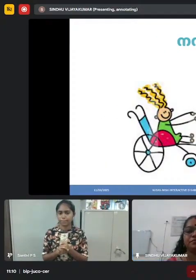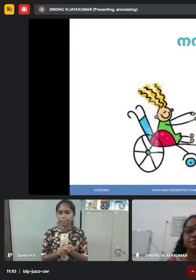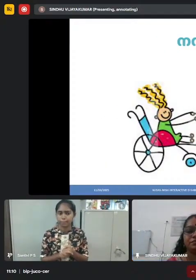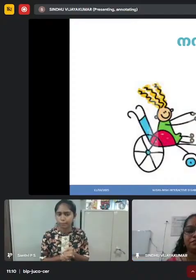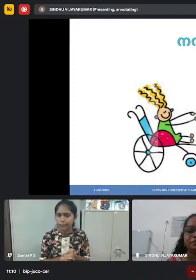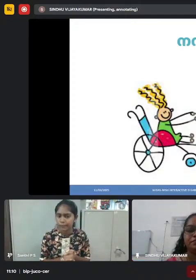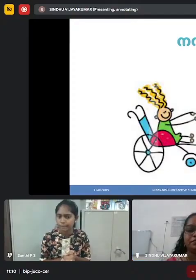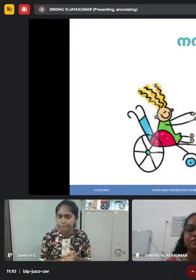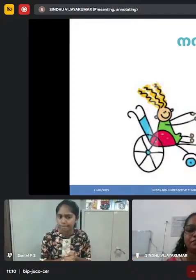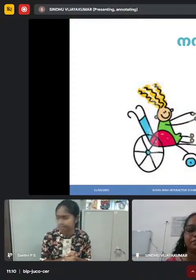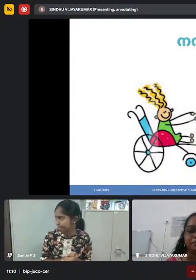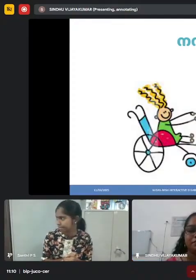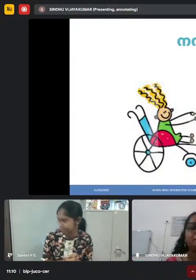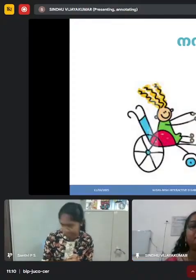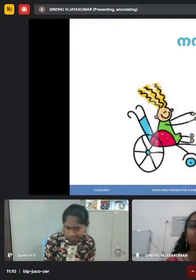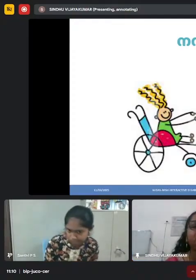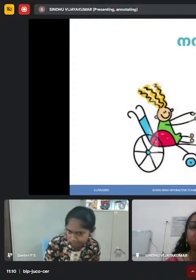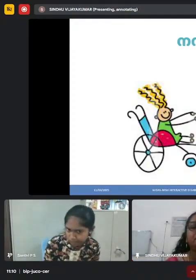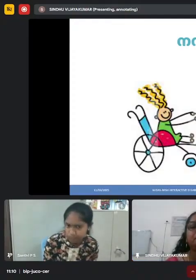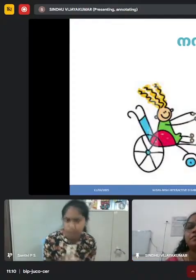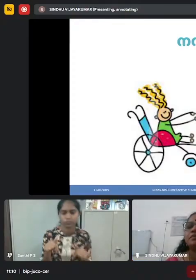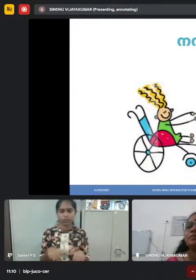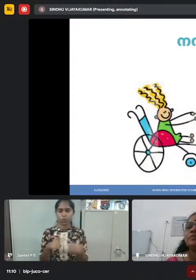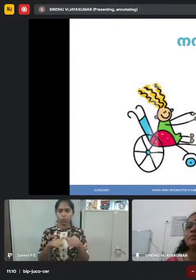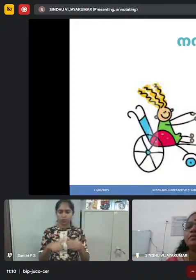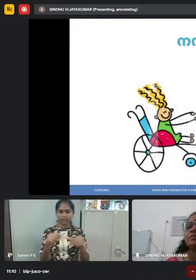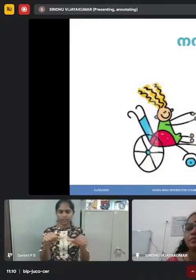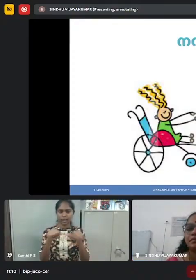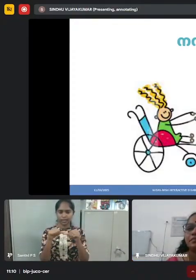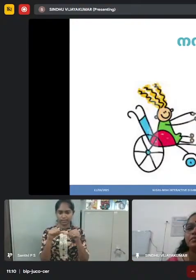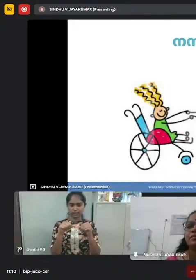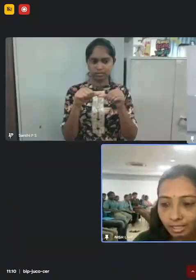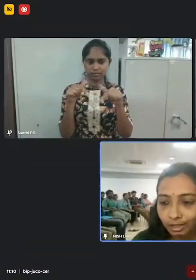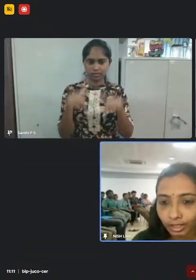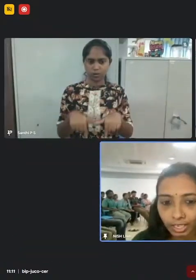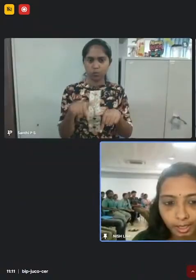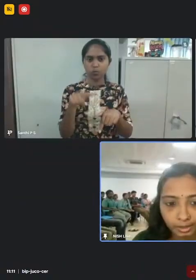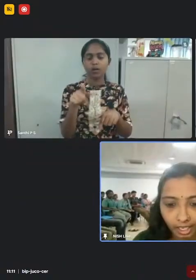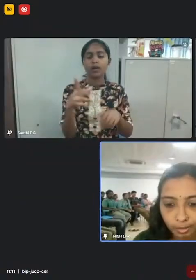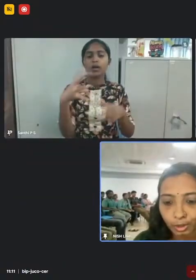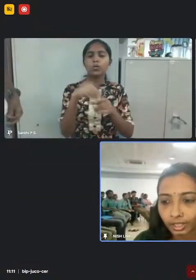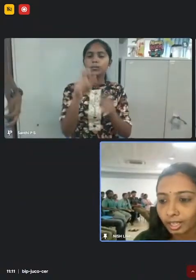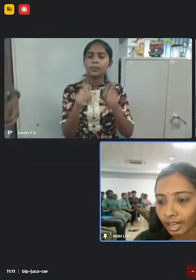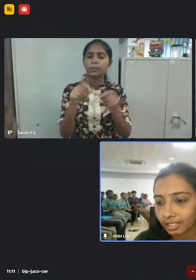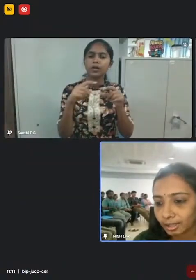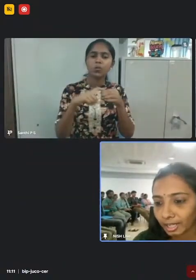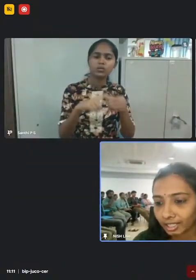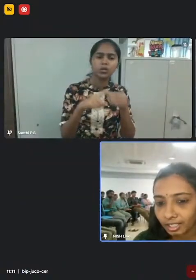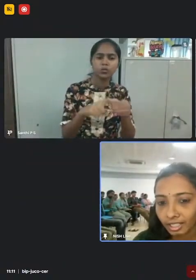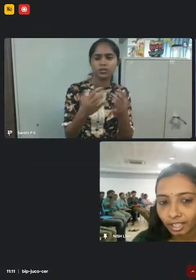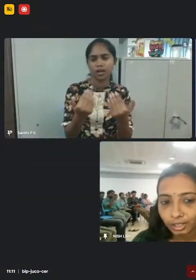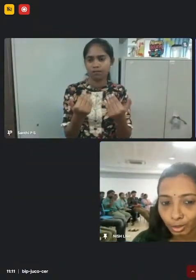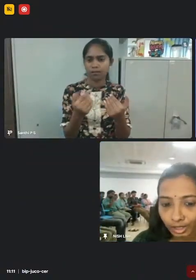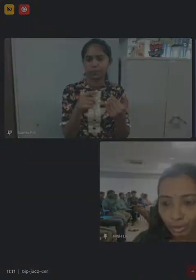ഡോക്ടർ സിന്ധു. ഇനി നമുക്കൊരു ചോദ്യോത്തര വേളയാണ്. പാർട്ടിസിപ്പൻസിന് ചോദ്യങ്ങളും സംശയങ്ങളും ചോദിക്കാനുള്ള